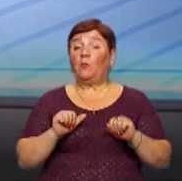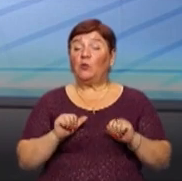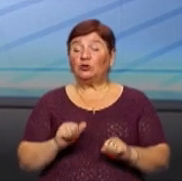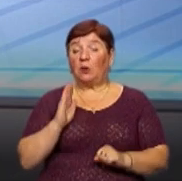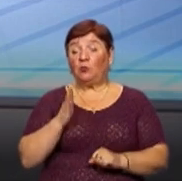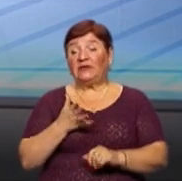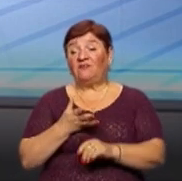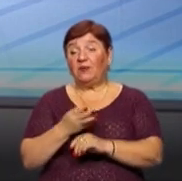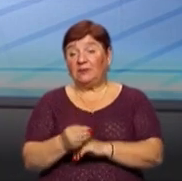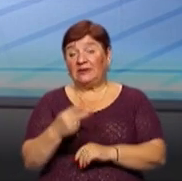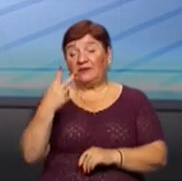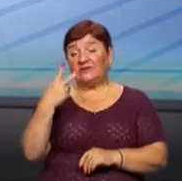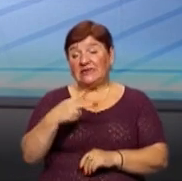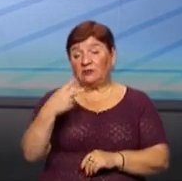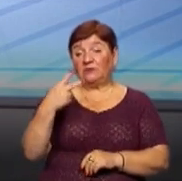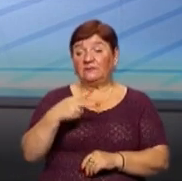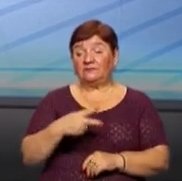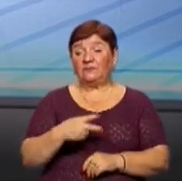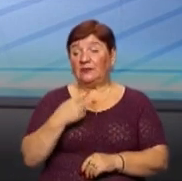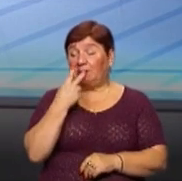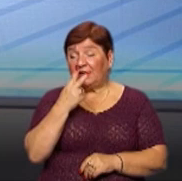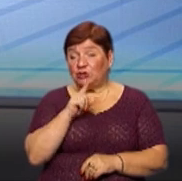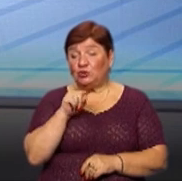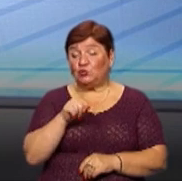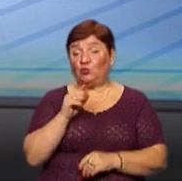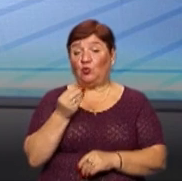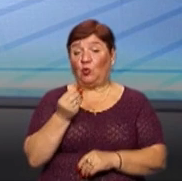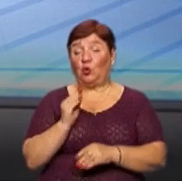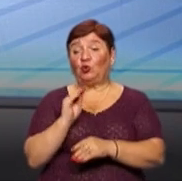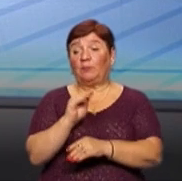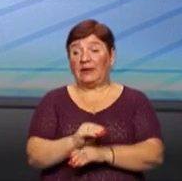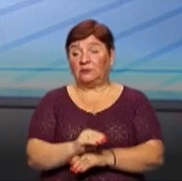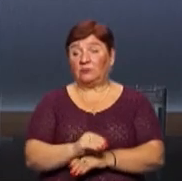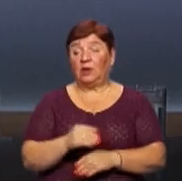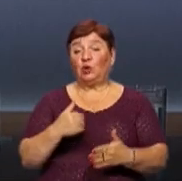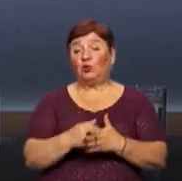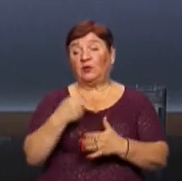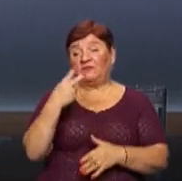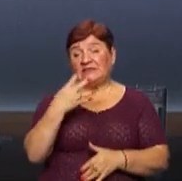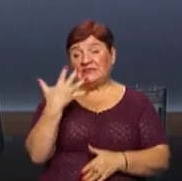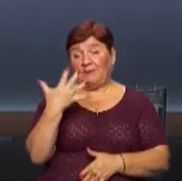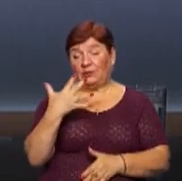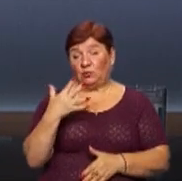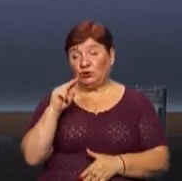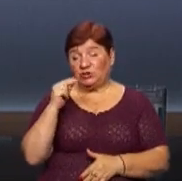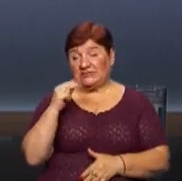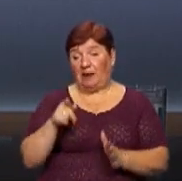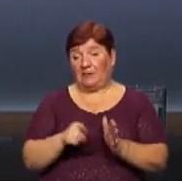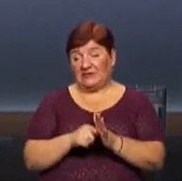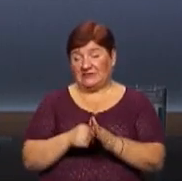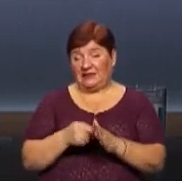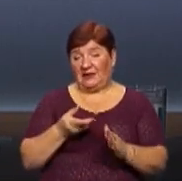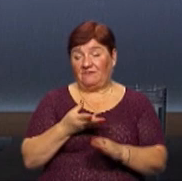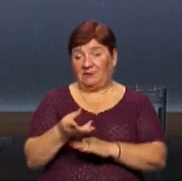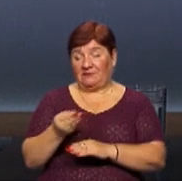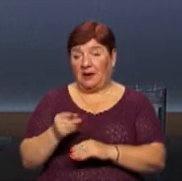20-го, людина ще не отримала пенсію. Вона не бачить цю доплату. Протягом серпня, якщо вона... Так, до 25-го. Угу. Ну, ми ж таки